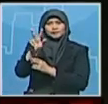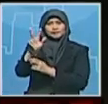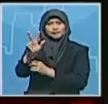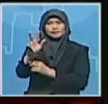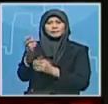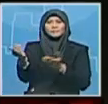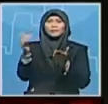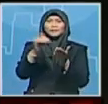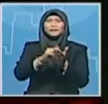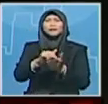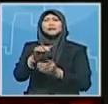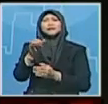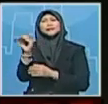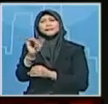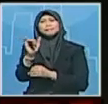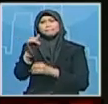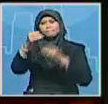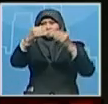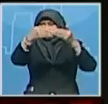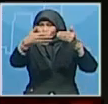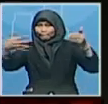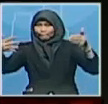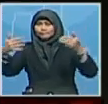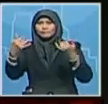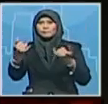0322-823-0043. Saya ulangi semula seperti yang tertera